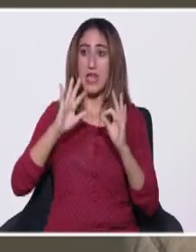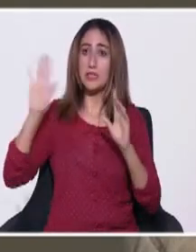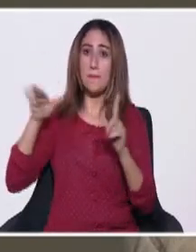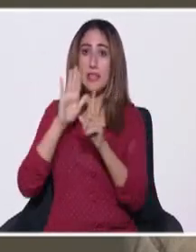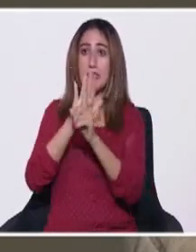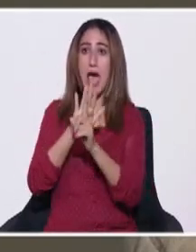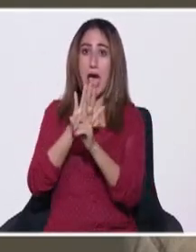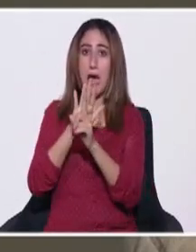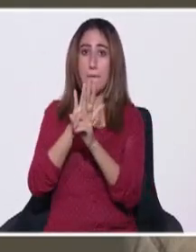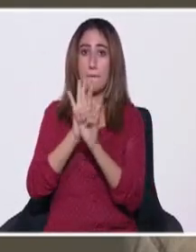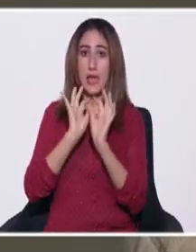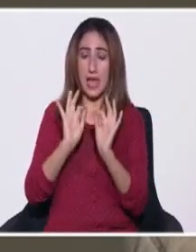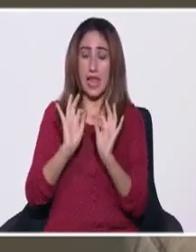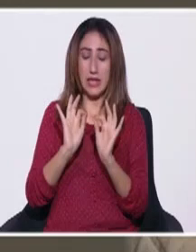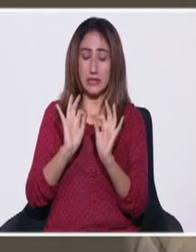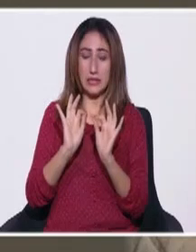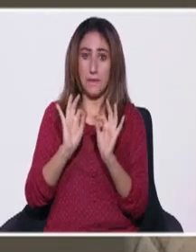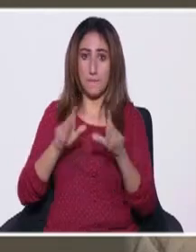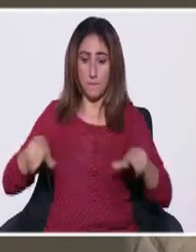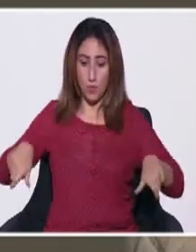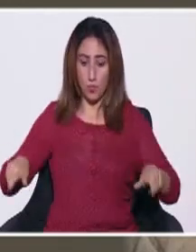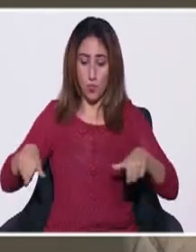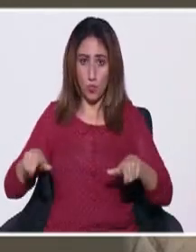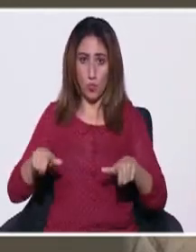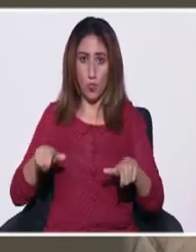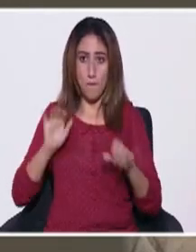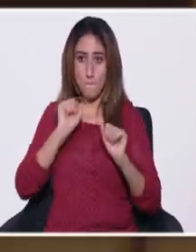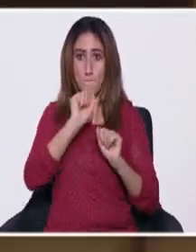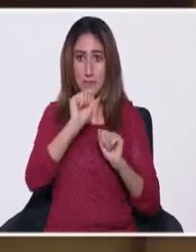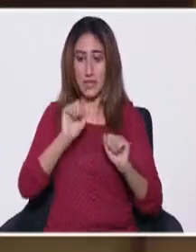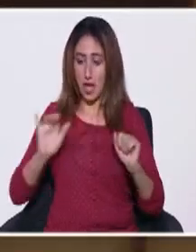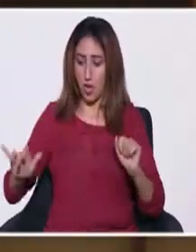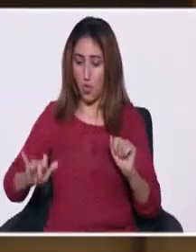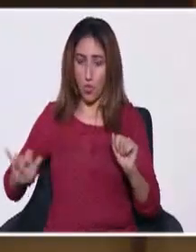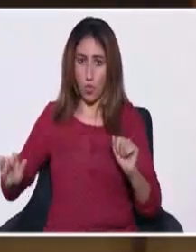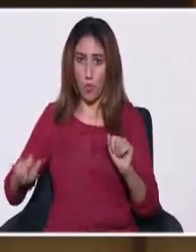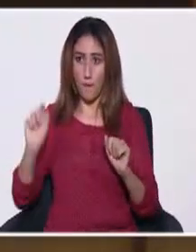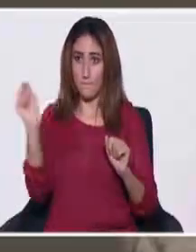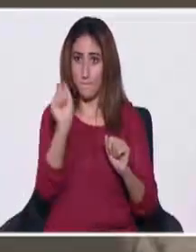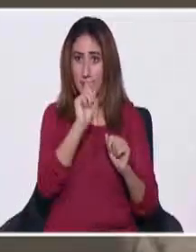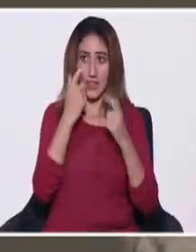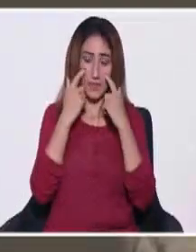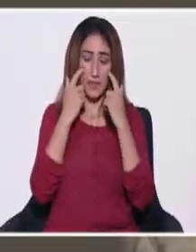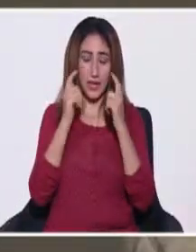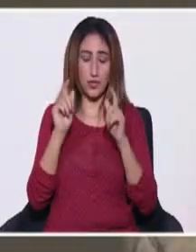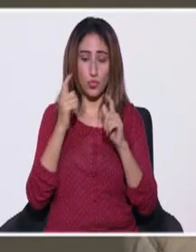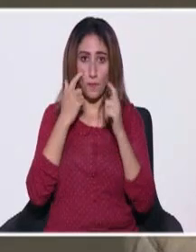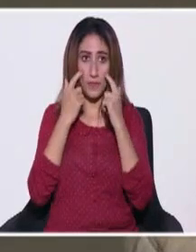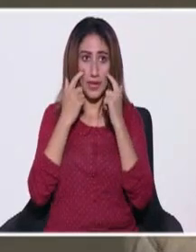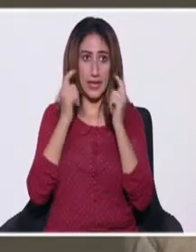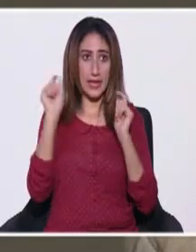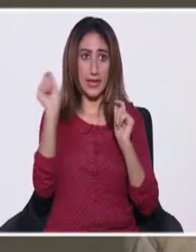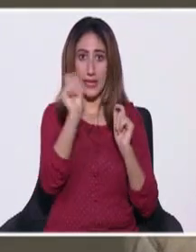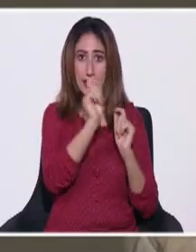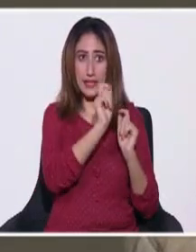وإلا بالكمبيوتر بالكرسي اللي عليه كمبيوتر خاص. صحيح. يستطيع أنه يكتب به بعينه، يعني بعينه يكتب